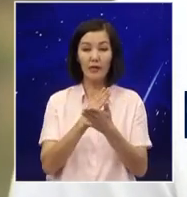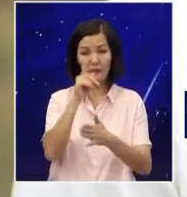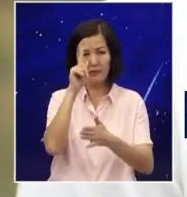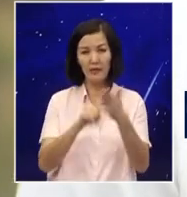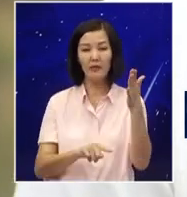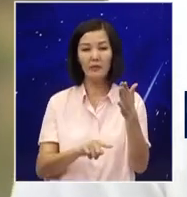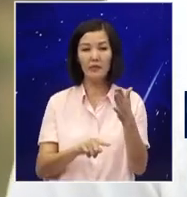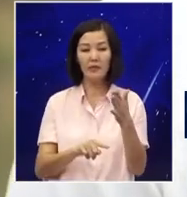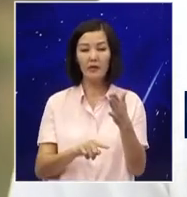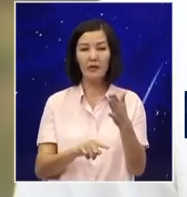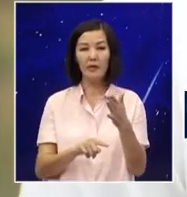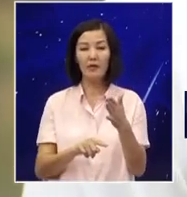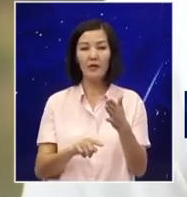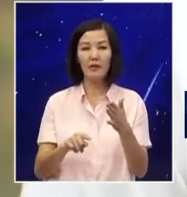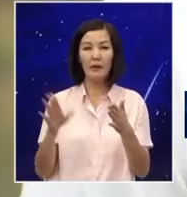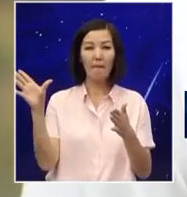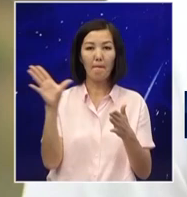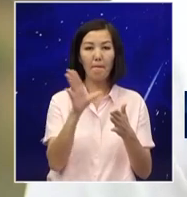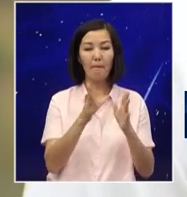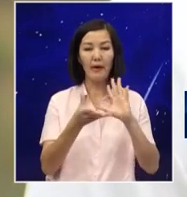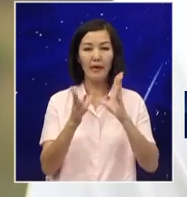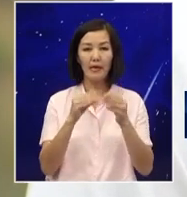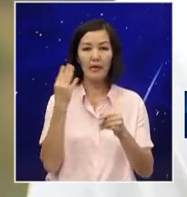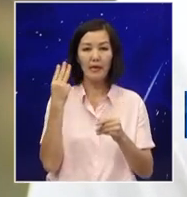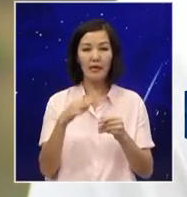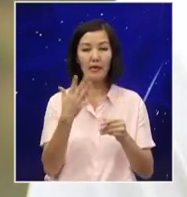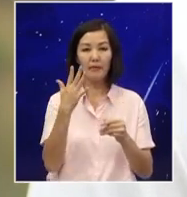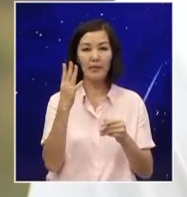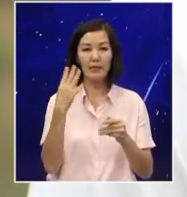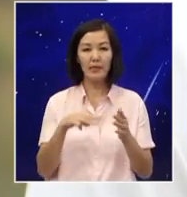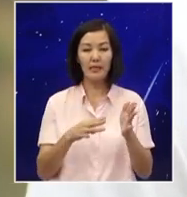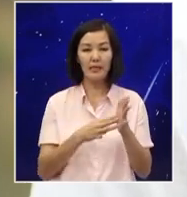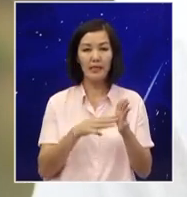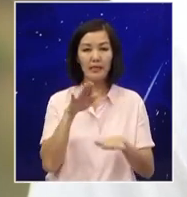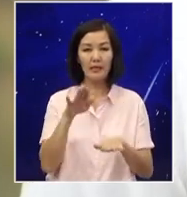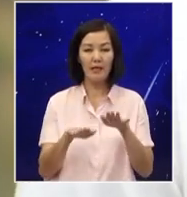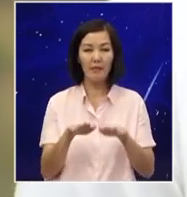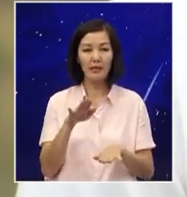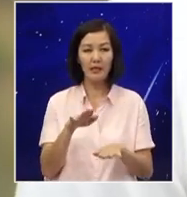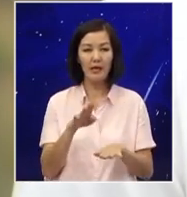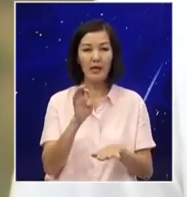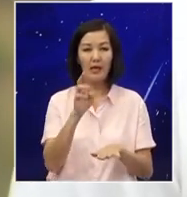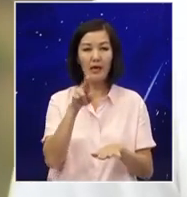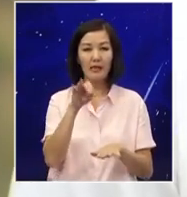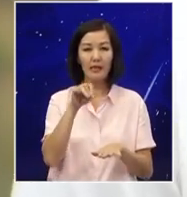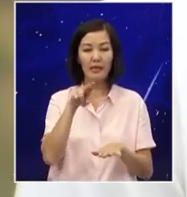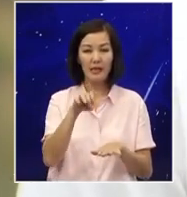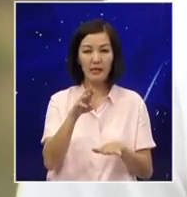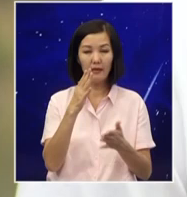артамыз. Бізде бар 45 келі, 48 ге, ауысып отыр 48 келіде Қажыбек әділет бар,